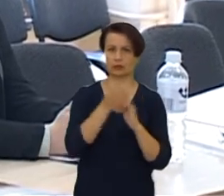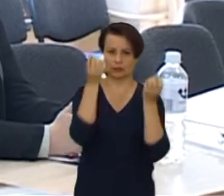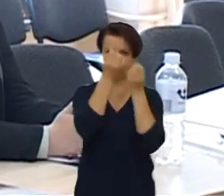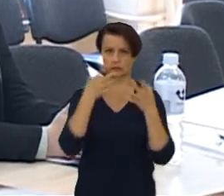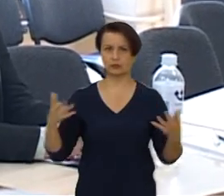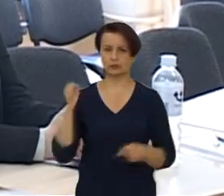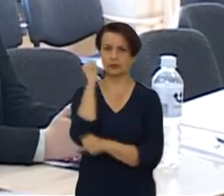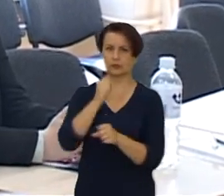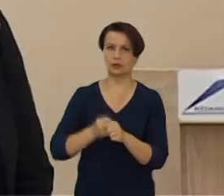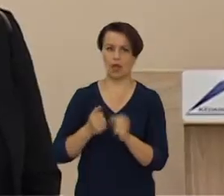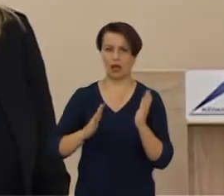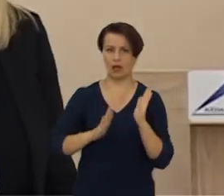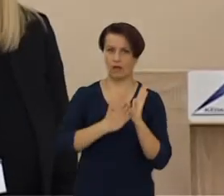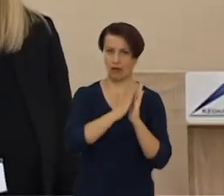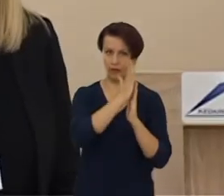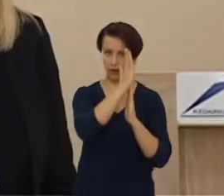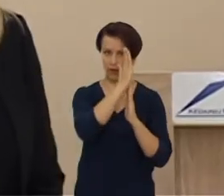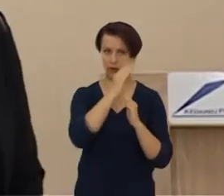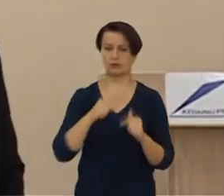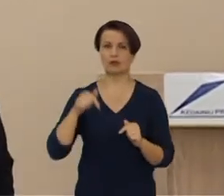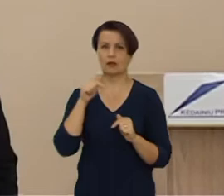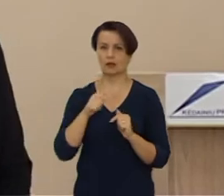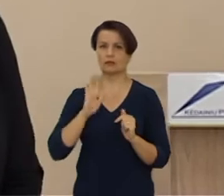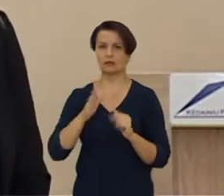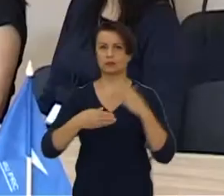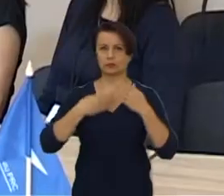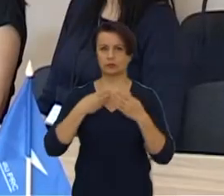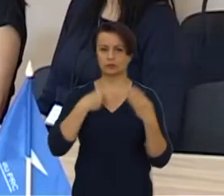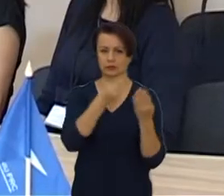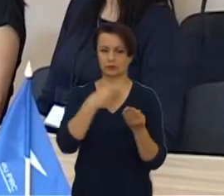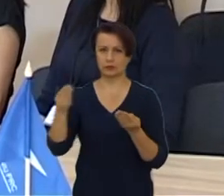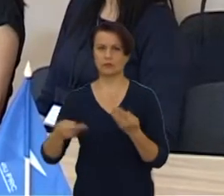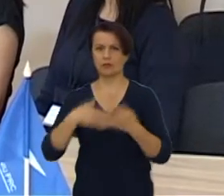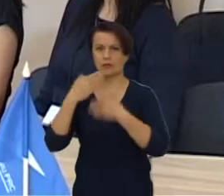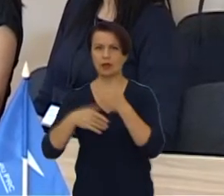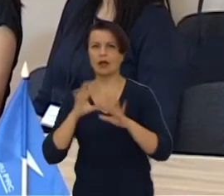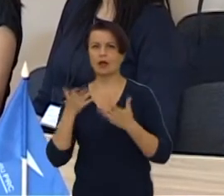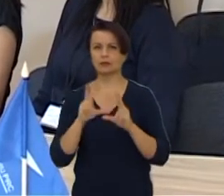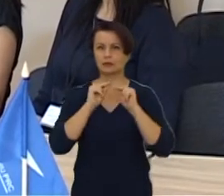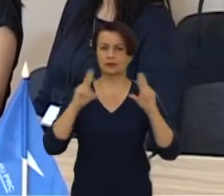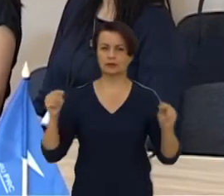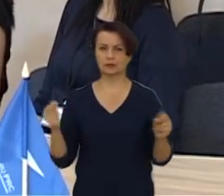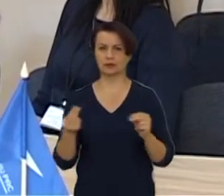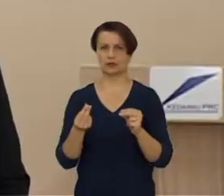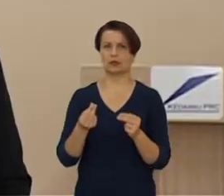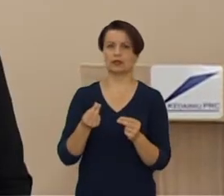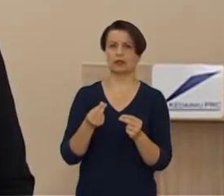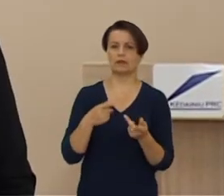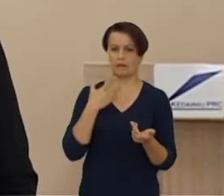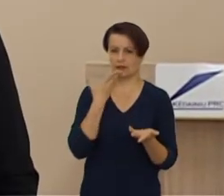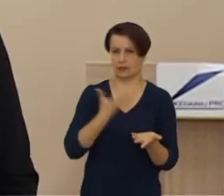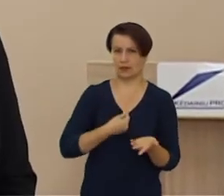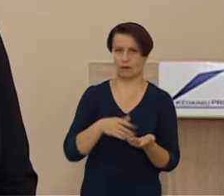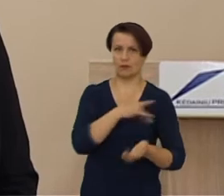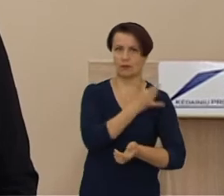švietimo darbuotojų kvalifikaciją, kurio metu bus sukurtos metodikos, kaip sėkmingai minimaliomis sąnaudomis sukurti savo